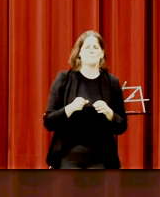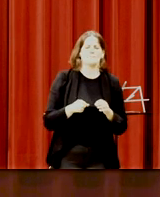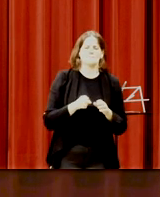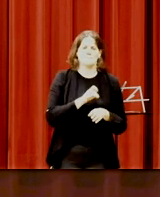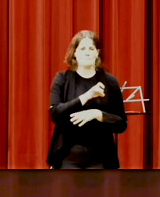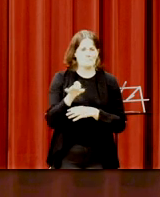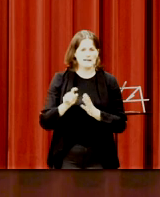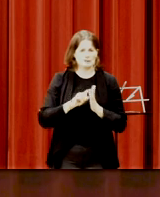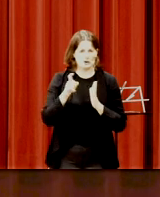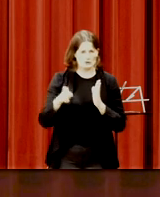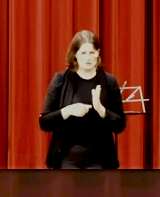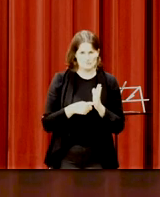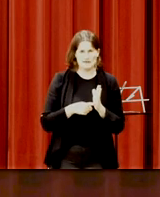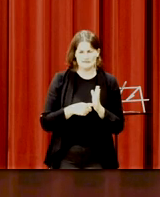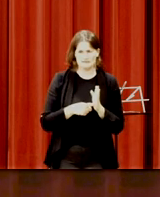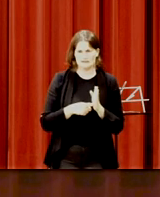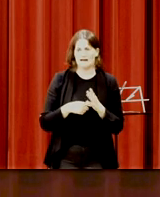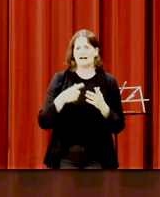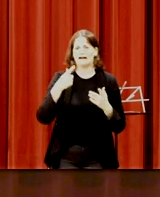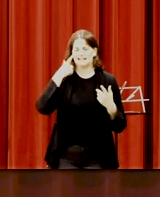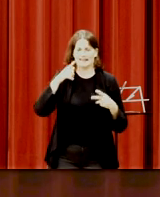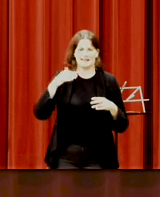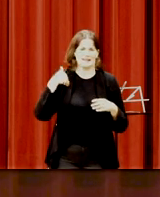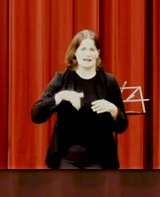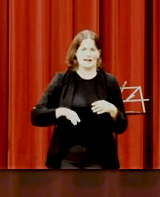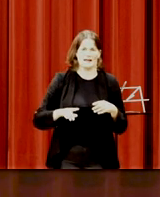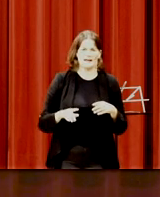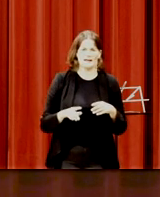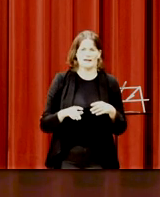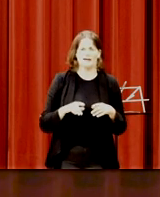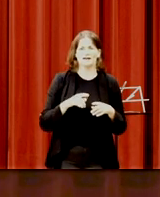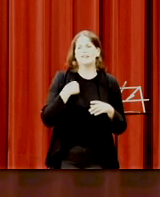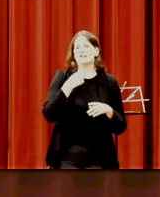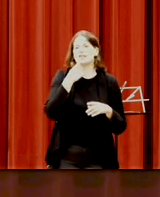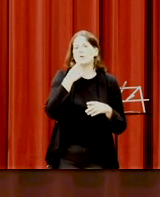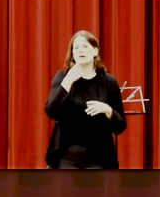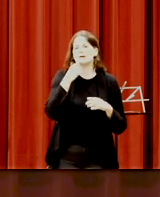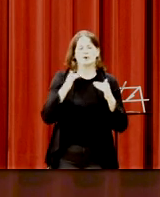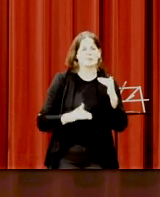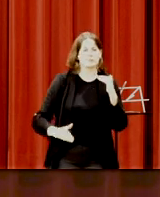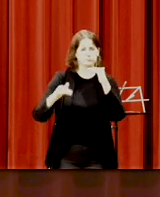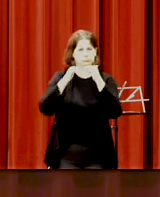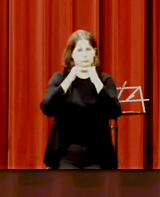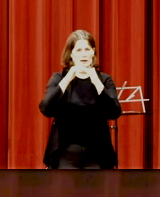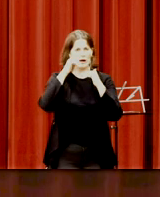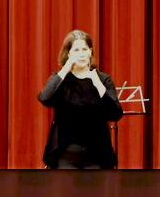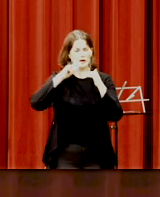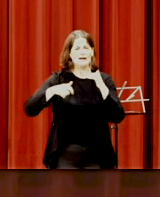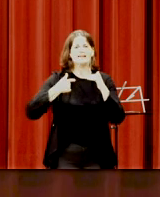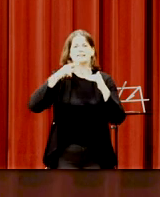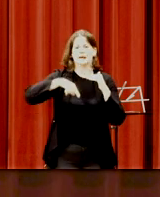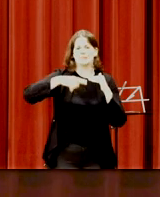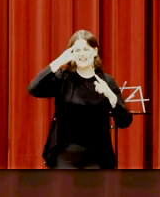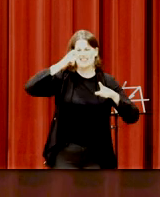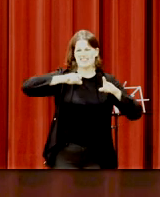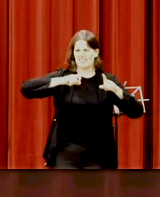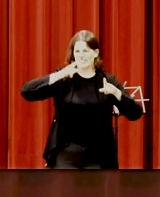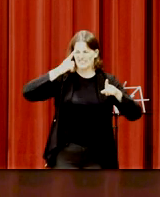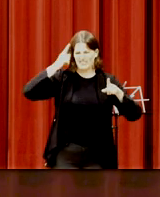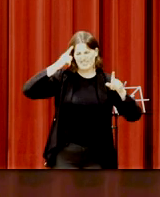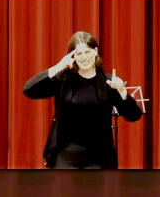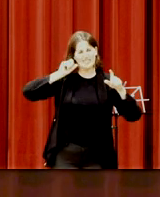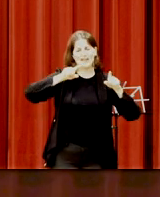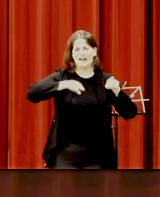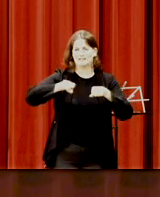prendre decisions, no es basarà només en el coneixement que es té, que li passa, sinó que agafarà automàticament informació de fora i crearà les